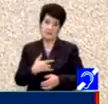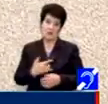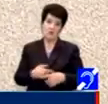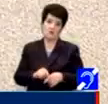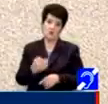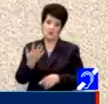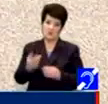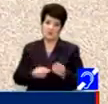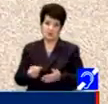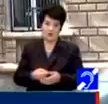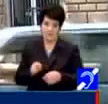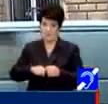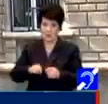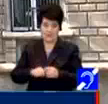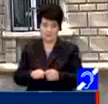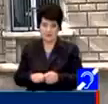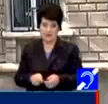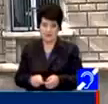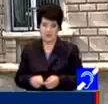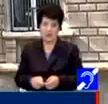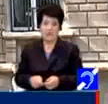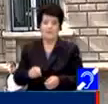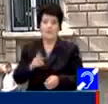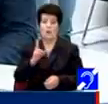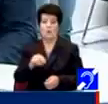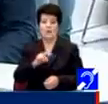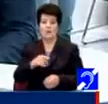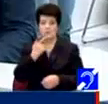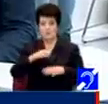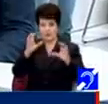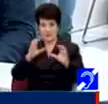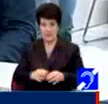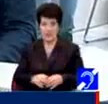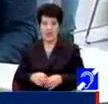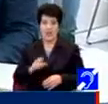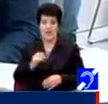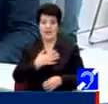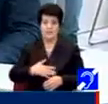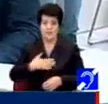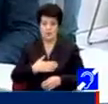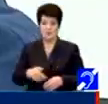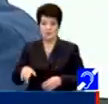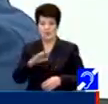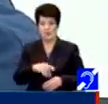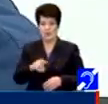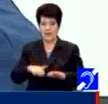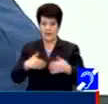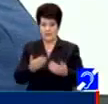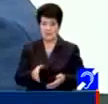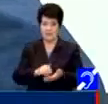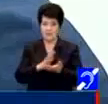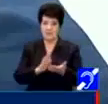mână, nefiind expert olograf. Mai mult, Ruslan Codreanu spune că legislația îi descurajează pe candidații independenți,